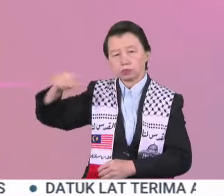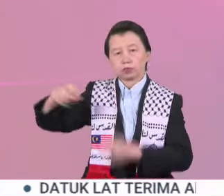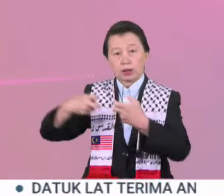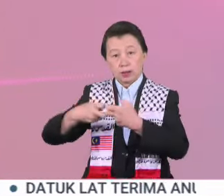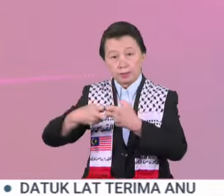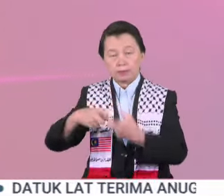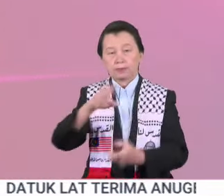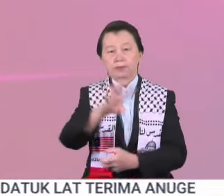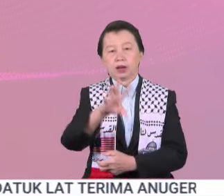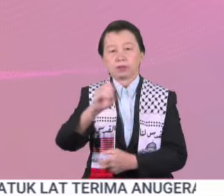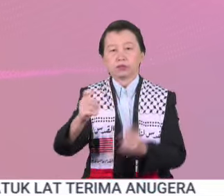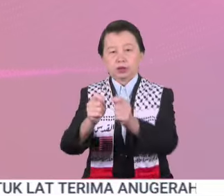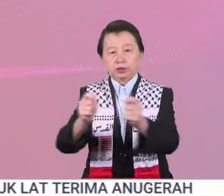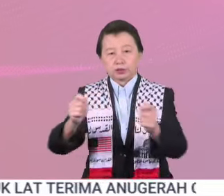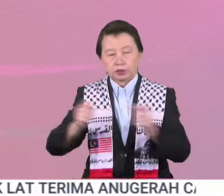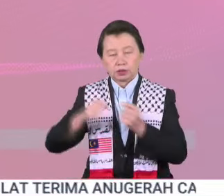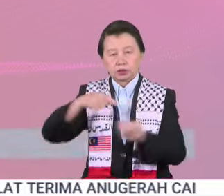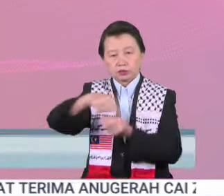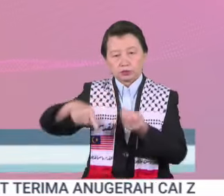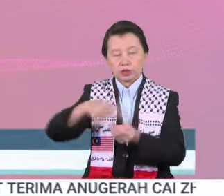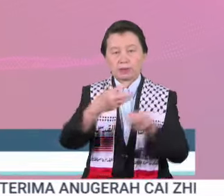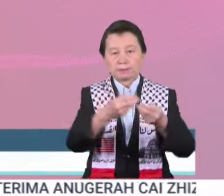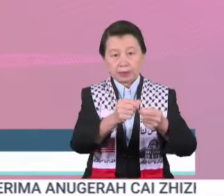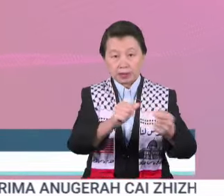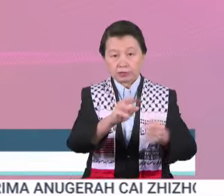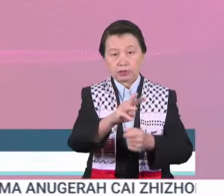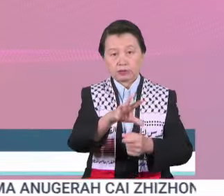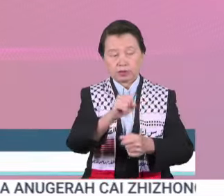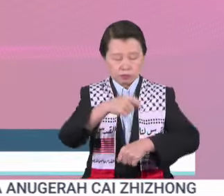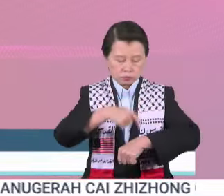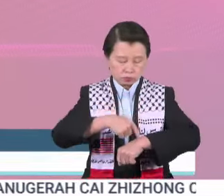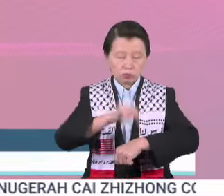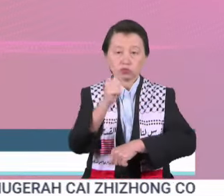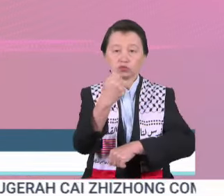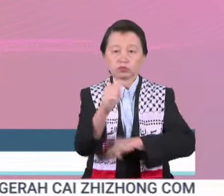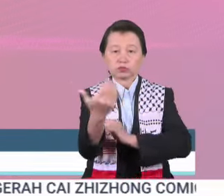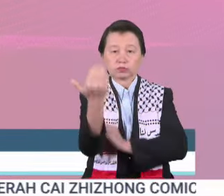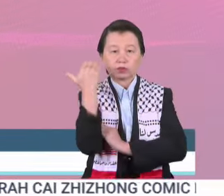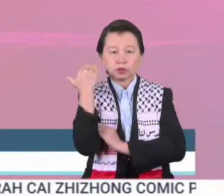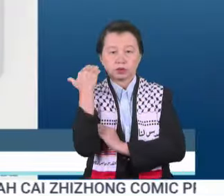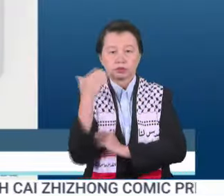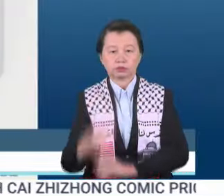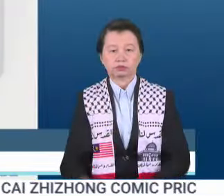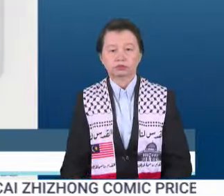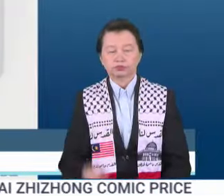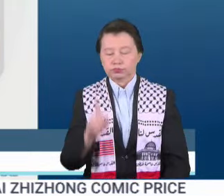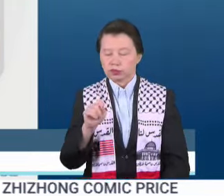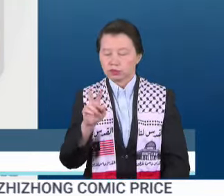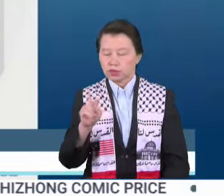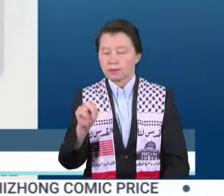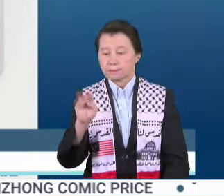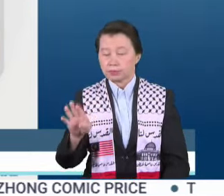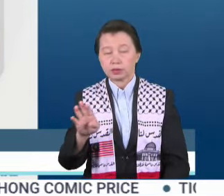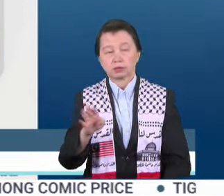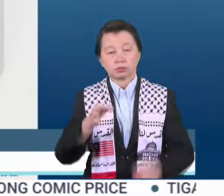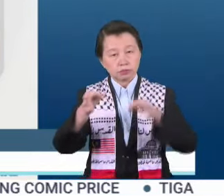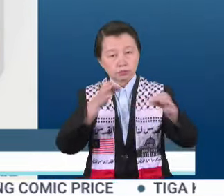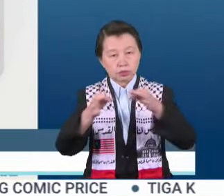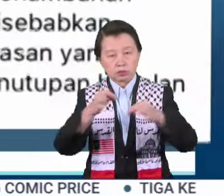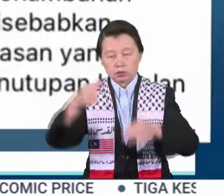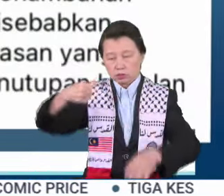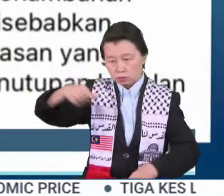di 40 lokasi di sekitar pasimas setakat 10 pagi tadi tnb dalam kenyataan menjelaskan